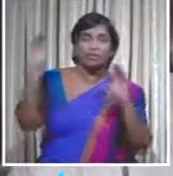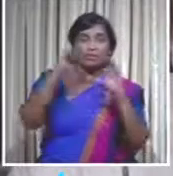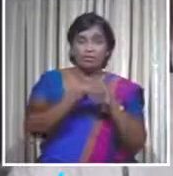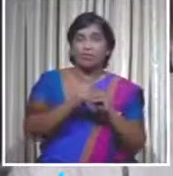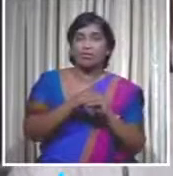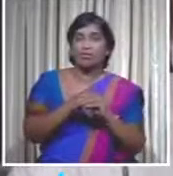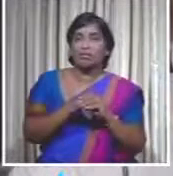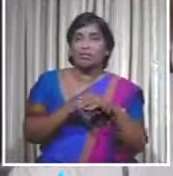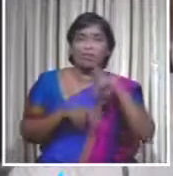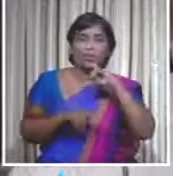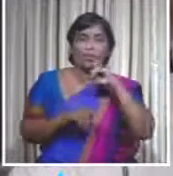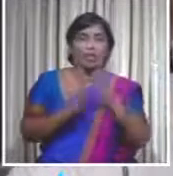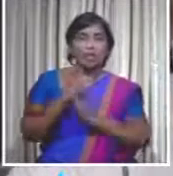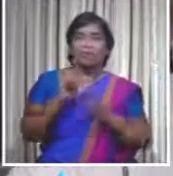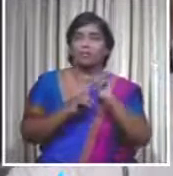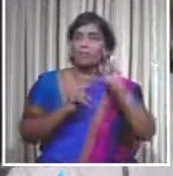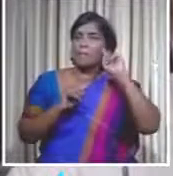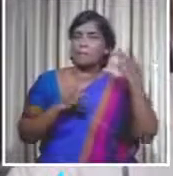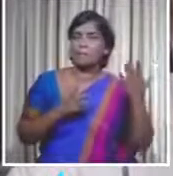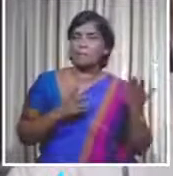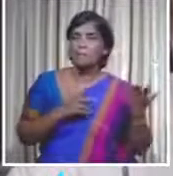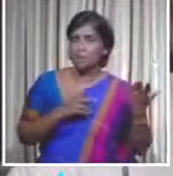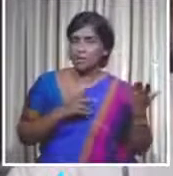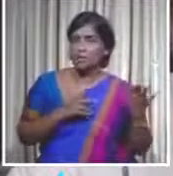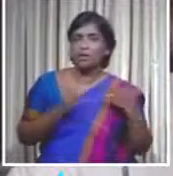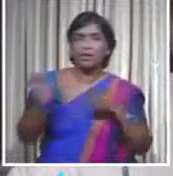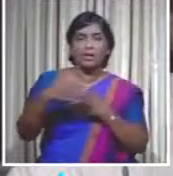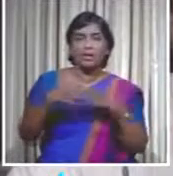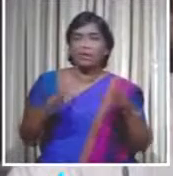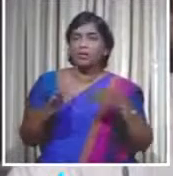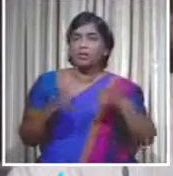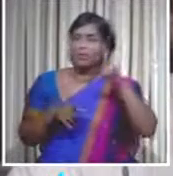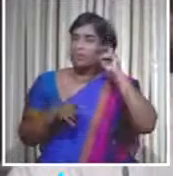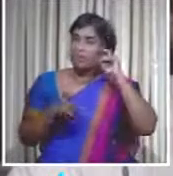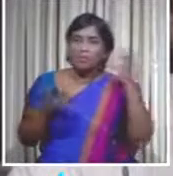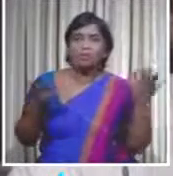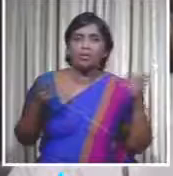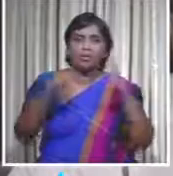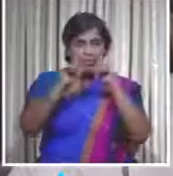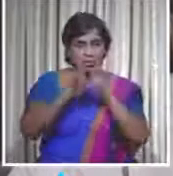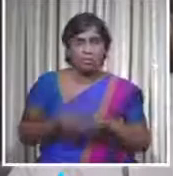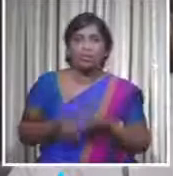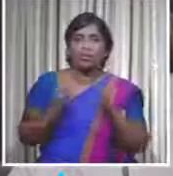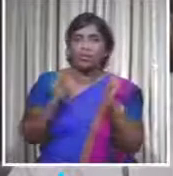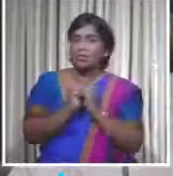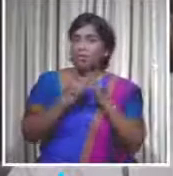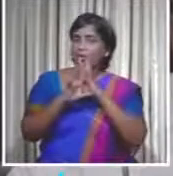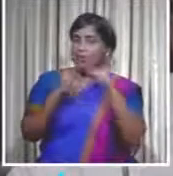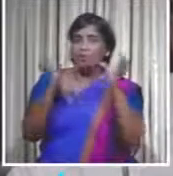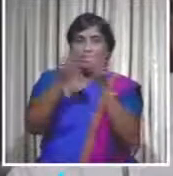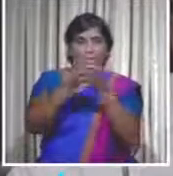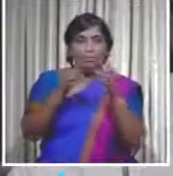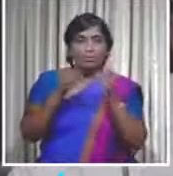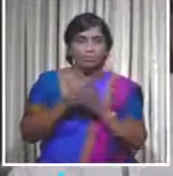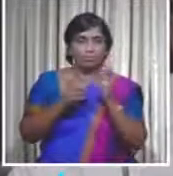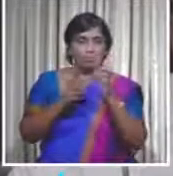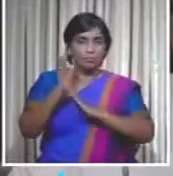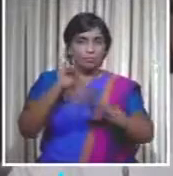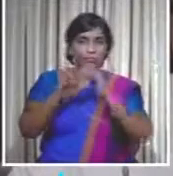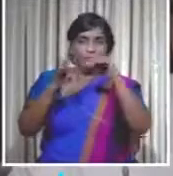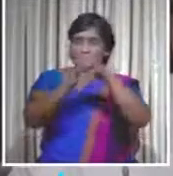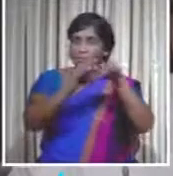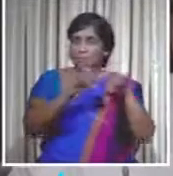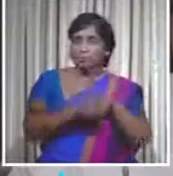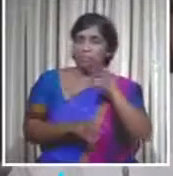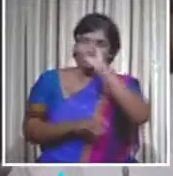දීපු එක අධිකරණ ඇමතිතුමා දන්නෙත් නැහැ. කැබිනට් එක දන්නෙත් නැහැ. මේ වගේ කාර්ය සාධක බලකාය හැම අමාත්‍යාංශයකටම